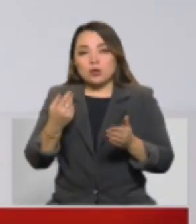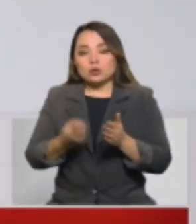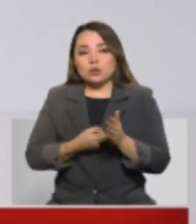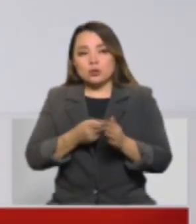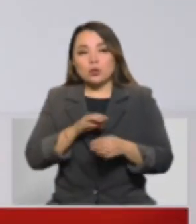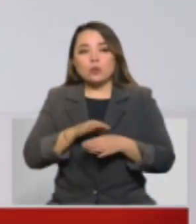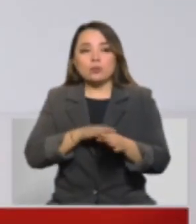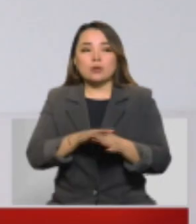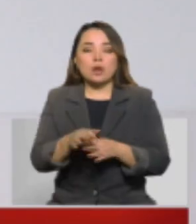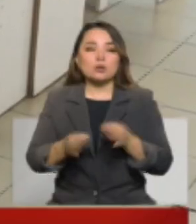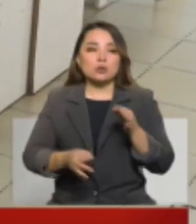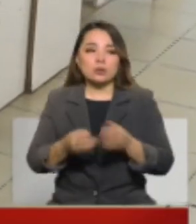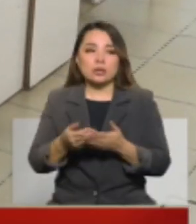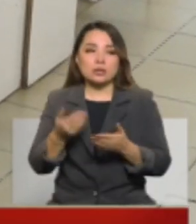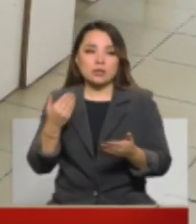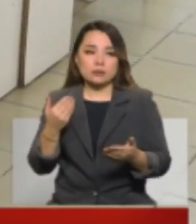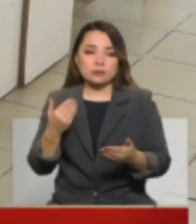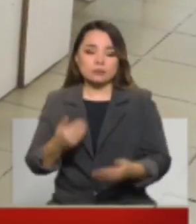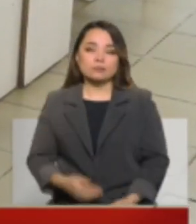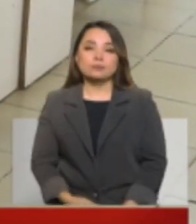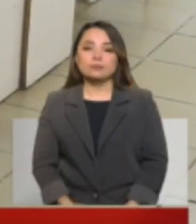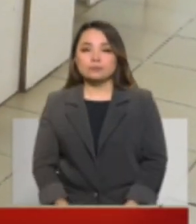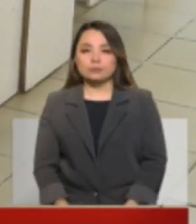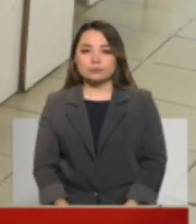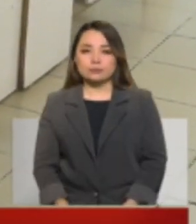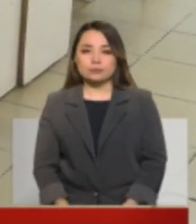әлі жалғасуда.